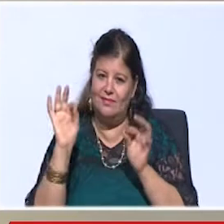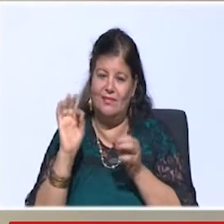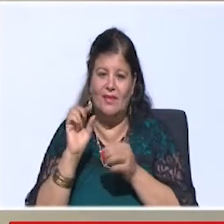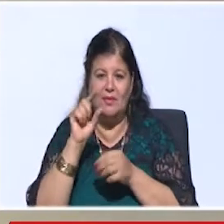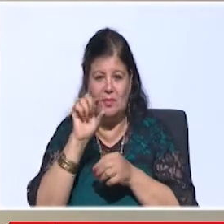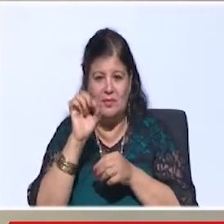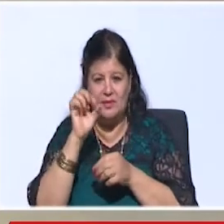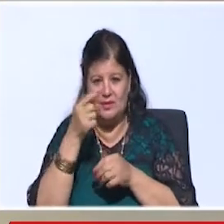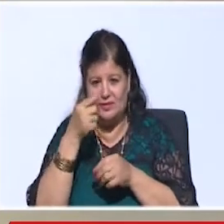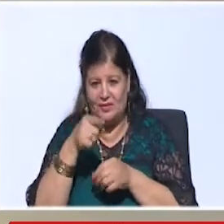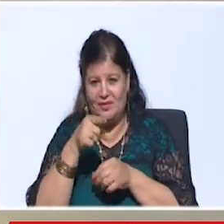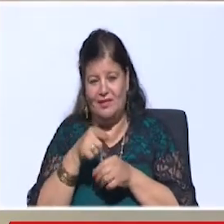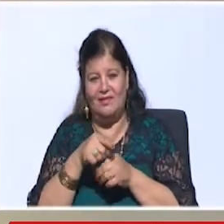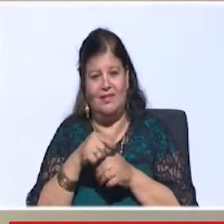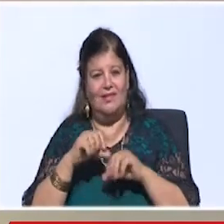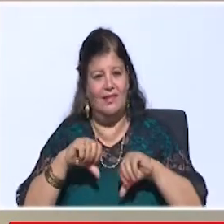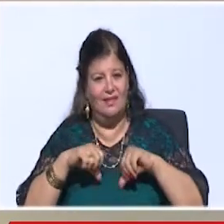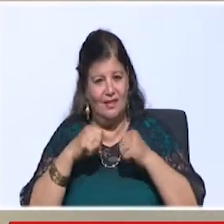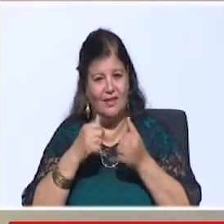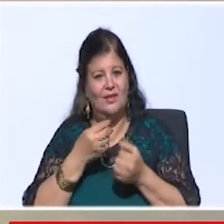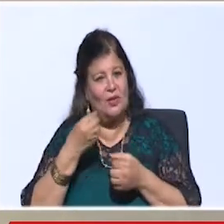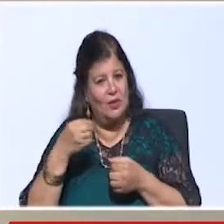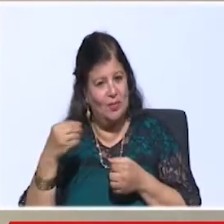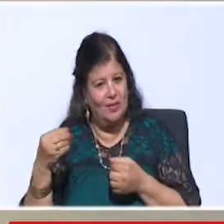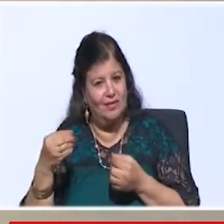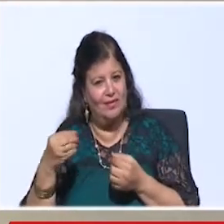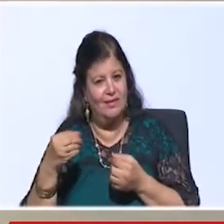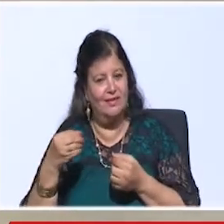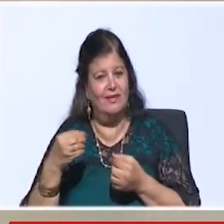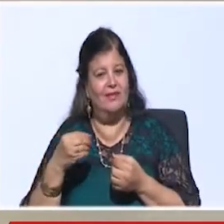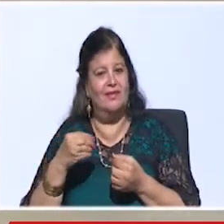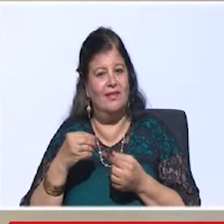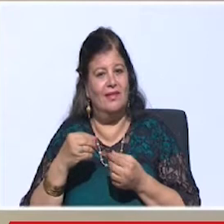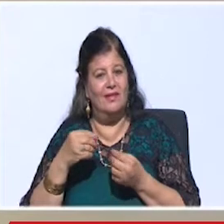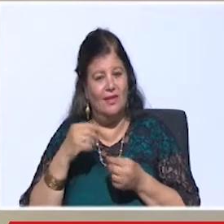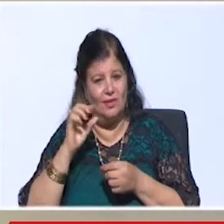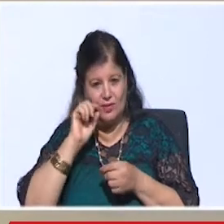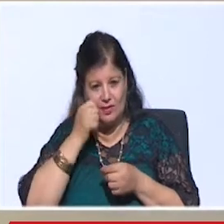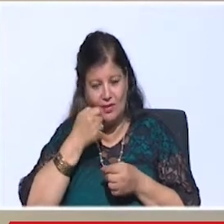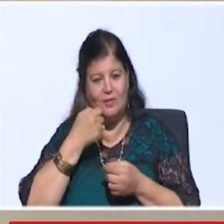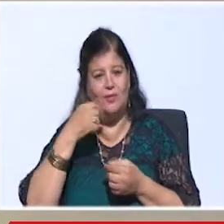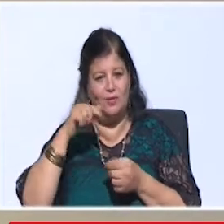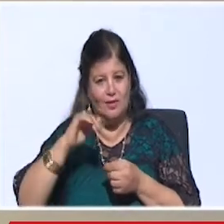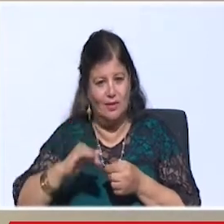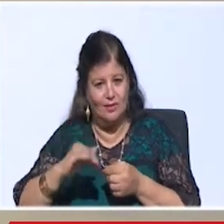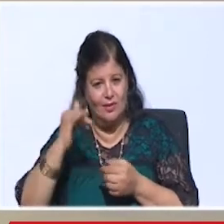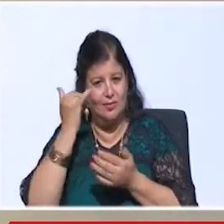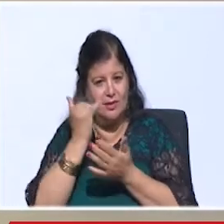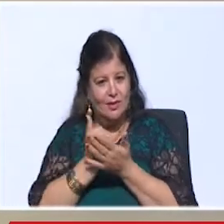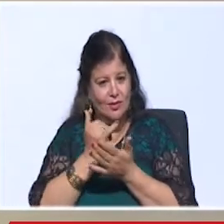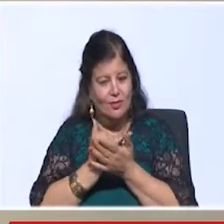فيها حياه طيبه، وانا راجل من وانا صغير مسؤول،